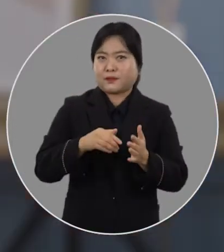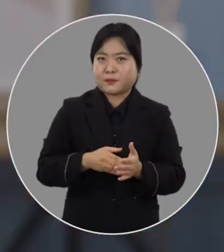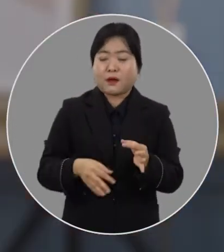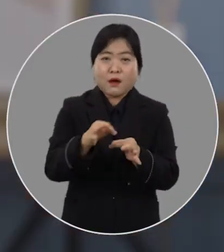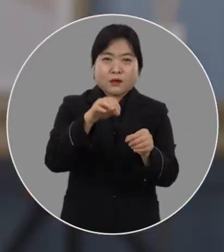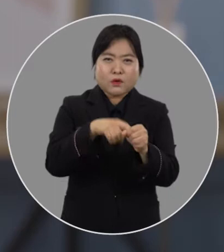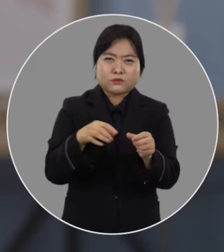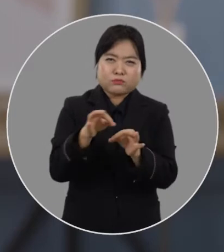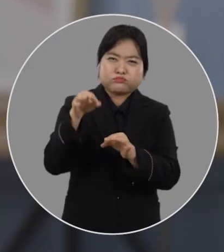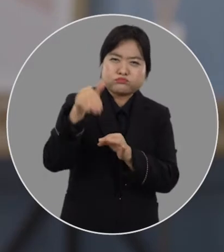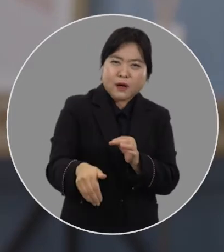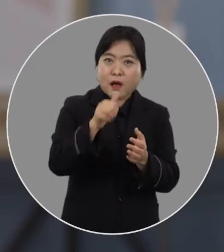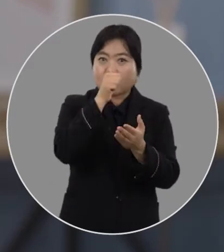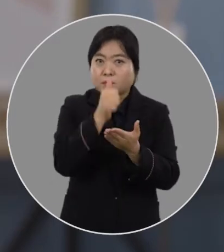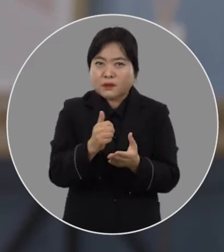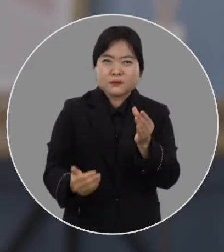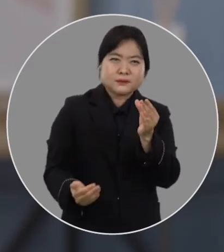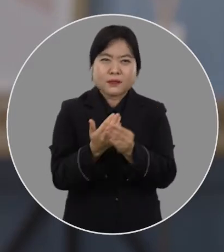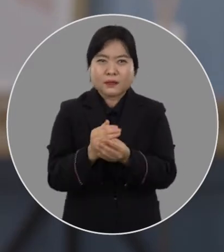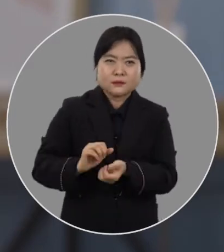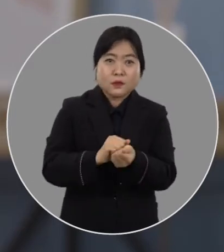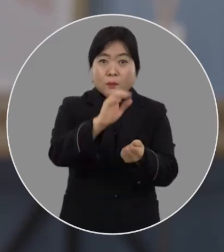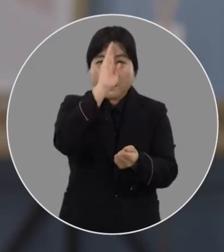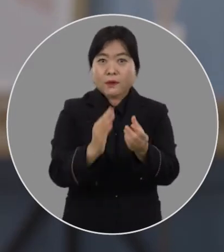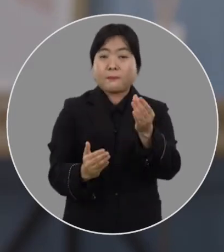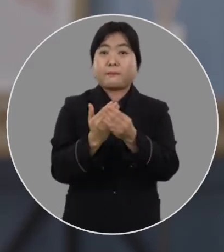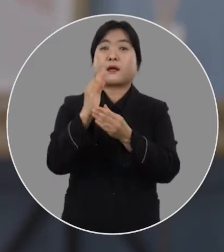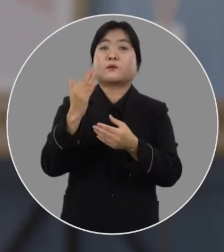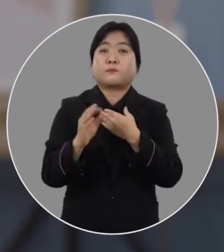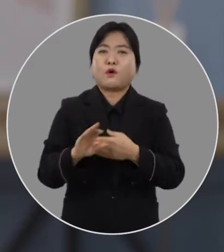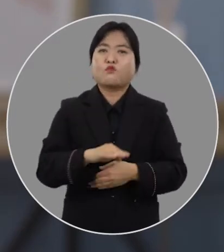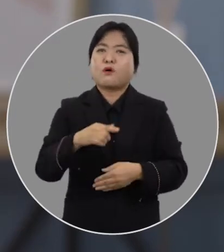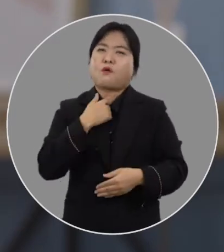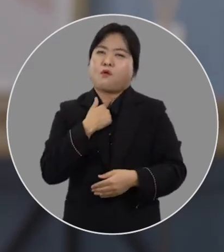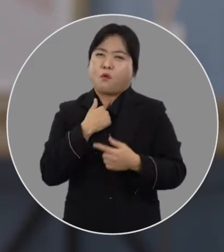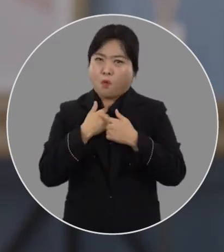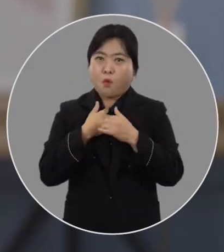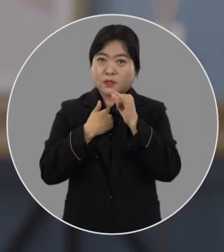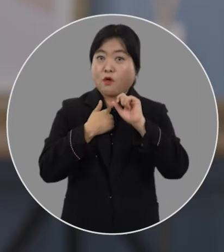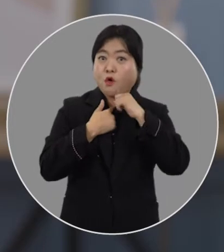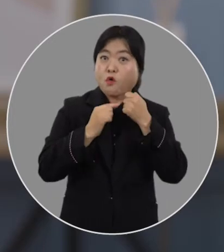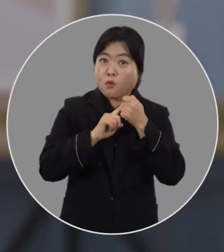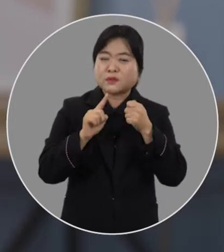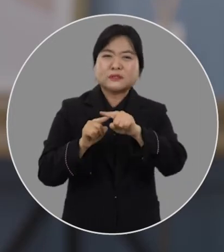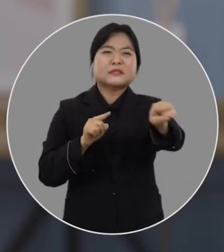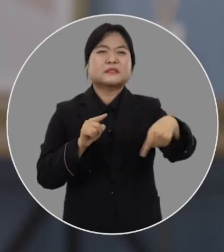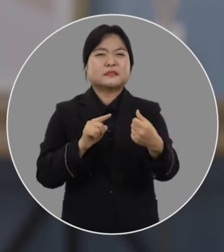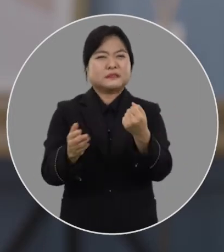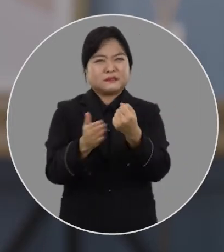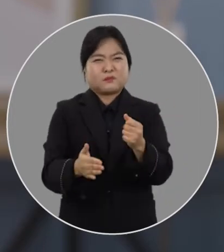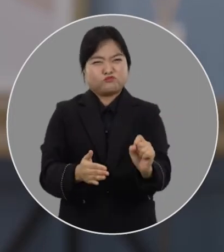경제적 불황, 범죄, 재난, 전염병 등이 발생하면 우리가 겪고 있는 어려움을 그들이